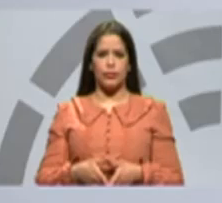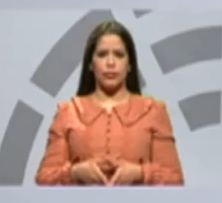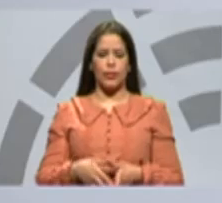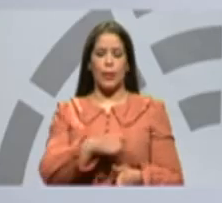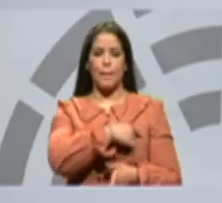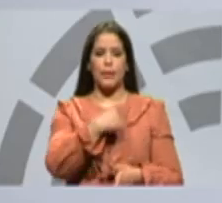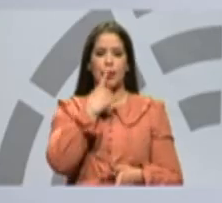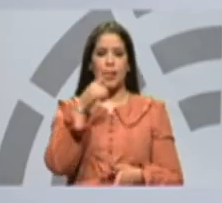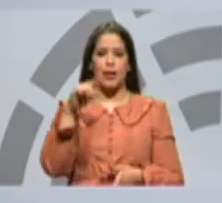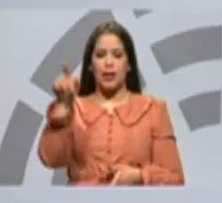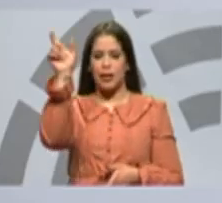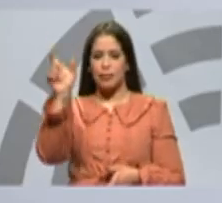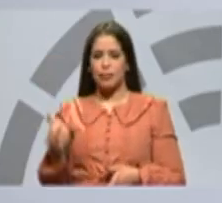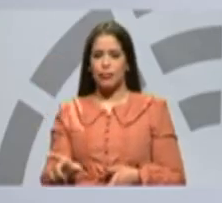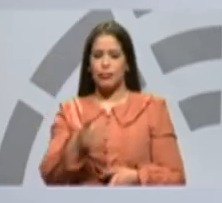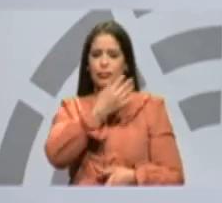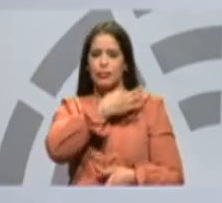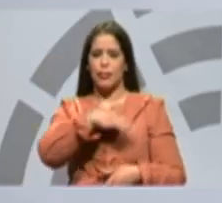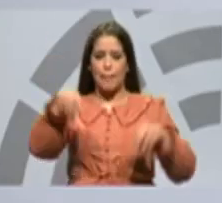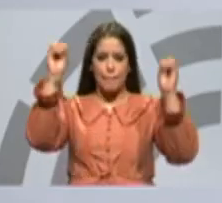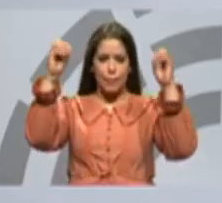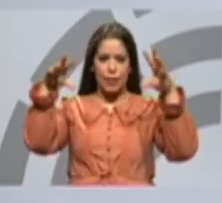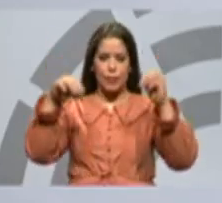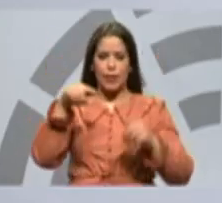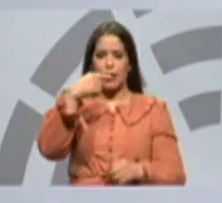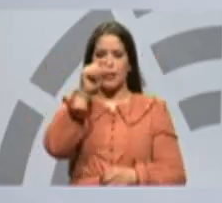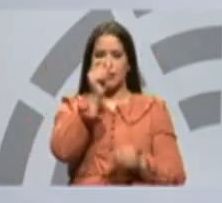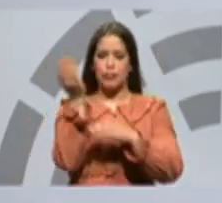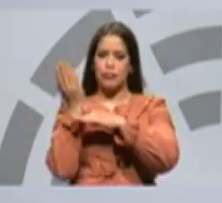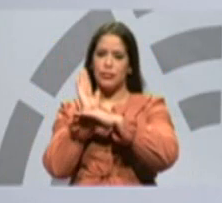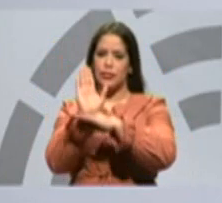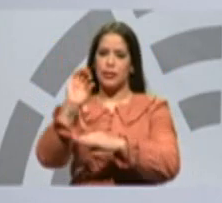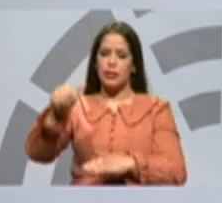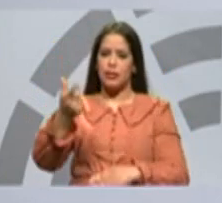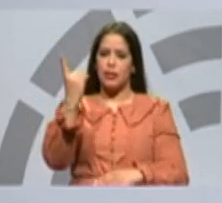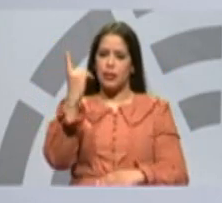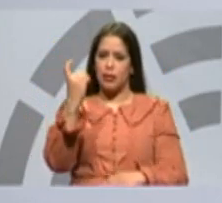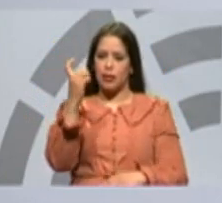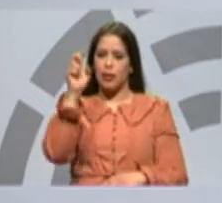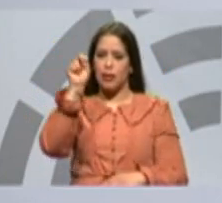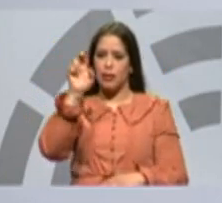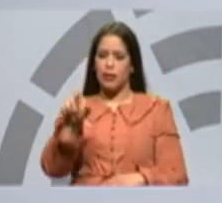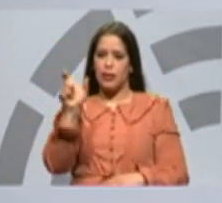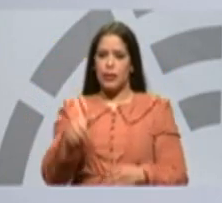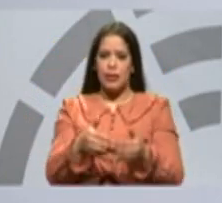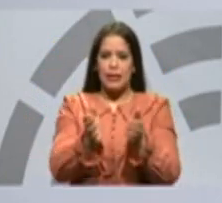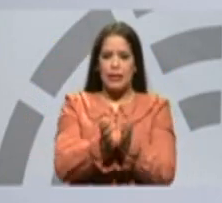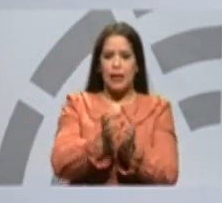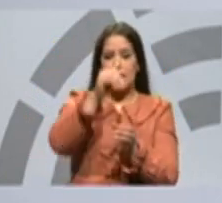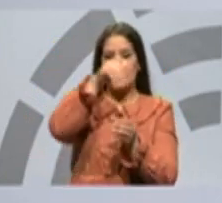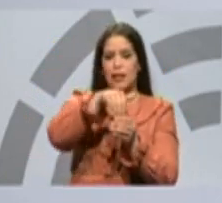بسم الله الرحمن الرحيم انا طارق الربعي مترشح عن الدائره الانتخابيه حيث ذا من اريانه